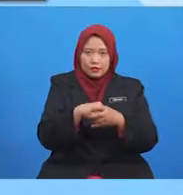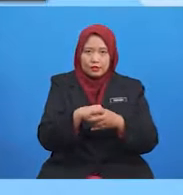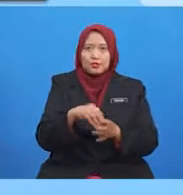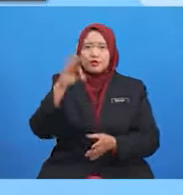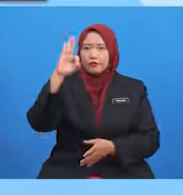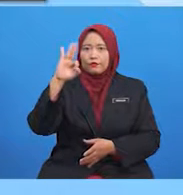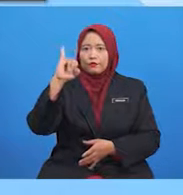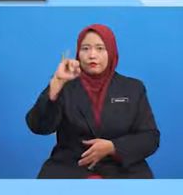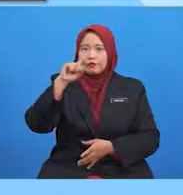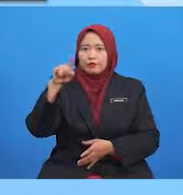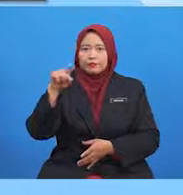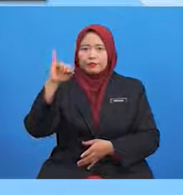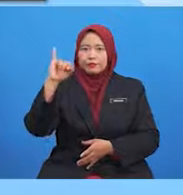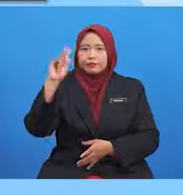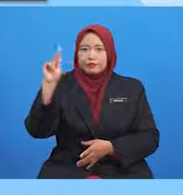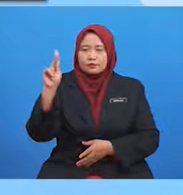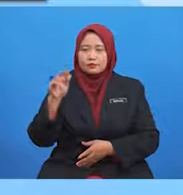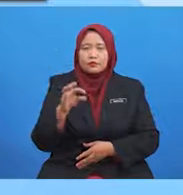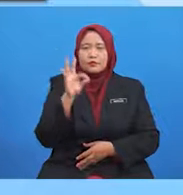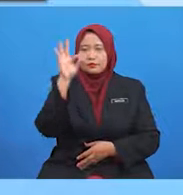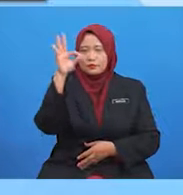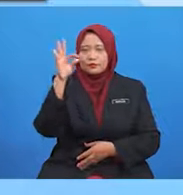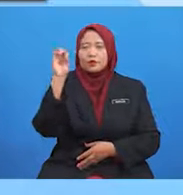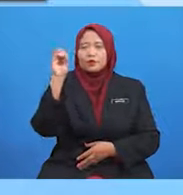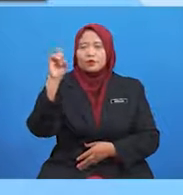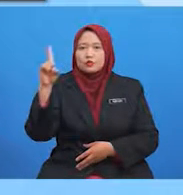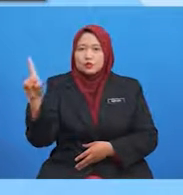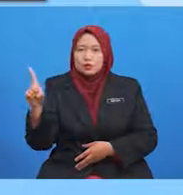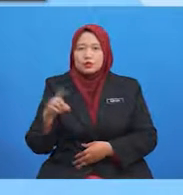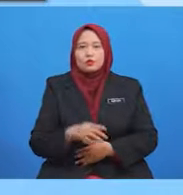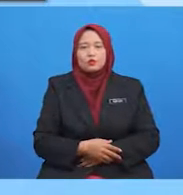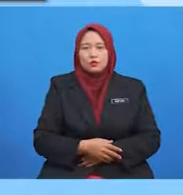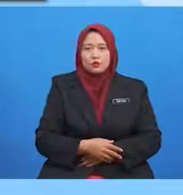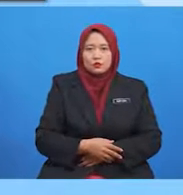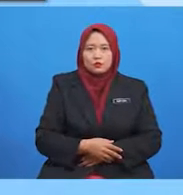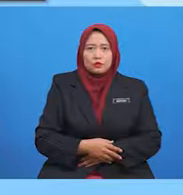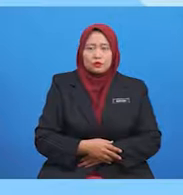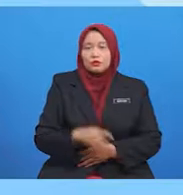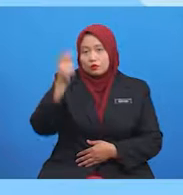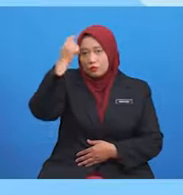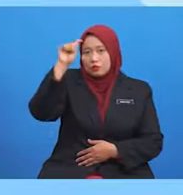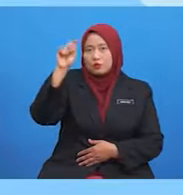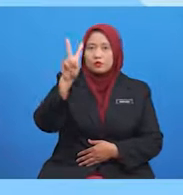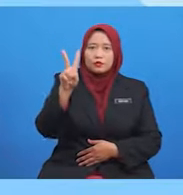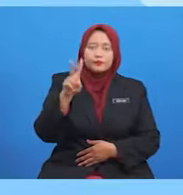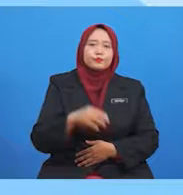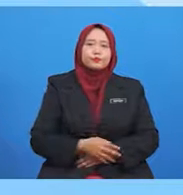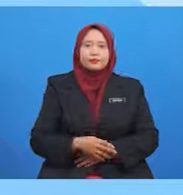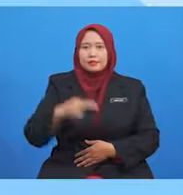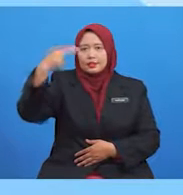1901 bagi penemuan sinar X. Tokoh kedua ialah Henry